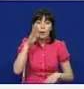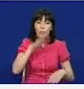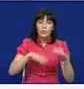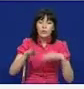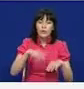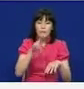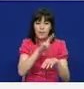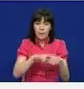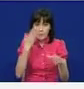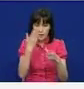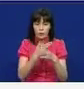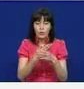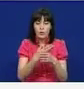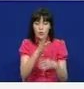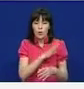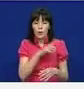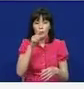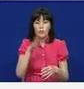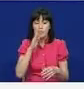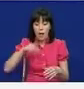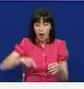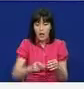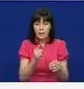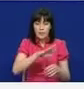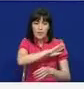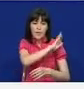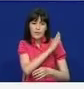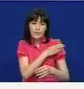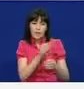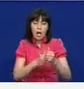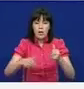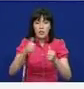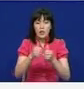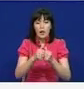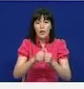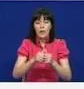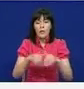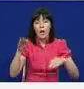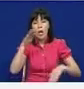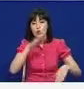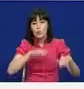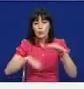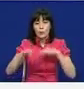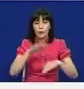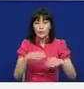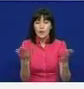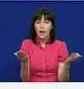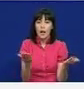полиция қызметкерлерімен құтқарылған болатын. Мынау ағыстың асты жағына қарай тура жанында шомылады, ағыстың асты жағында қарай